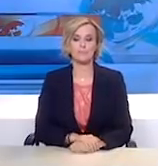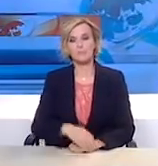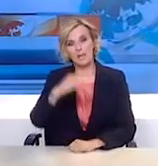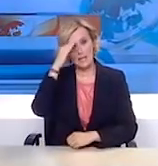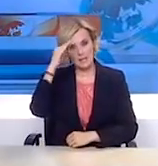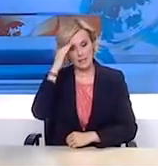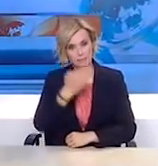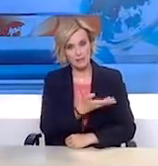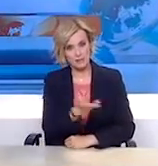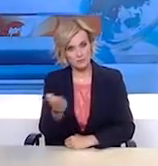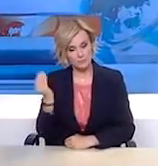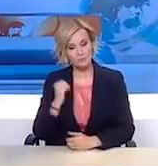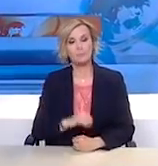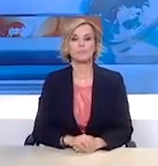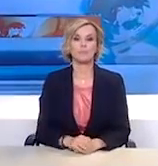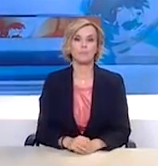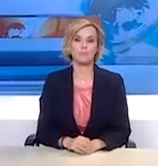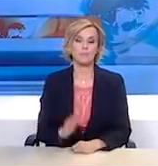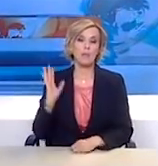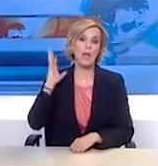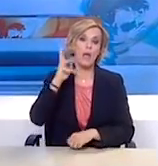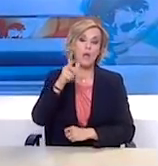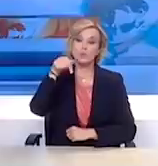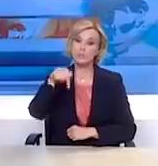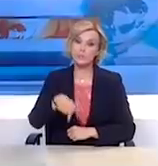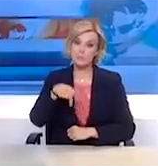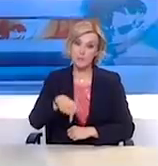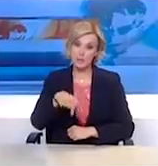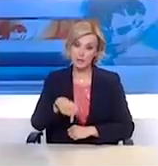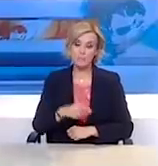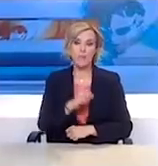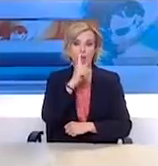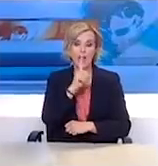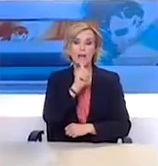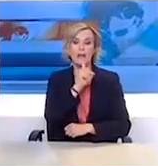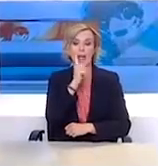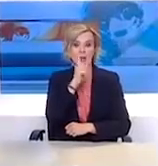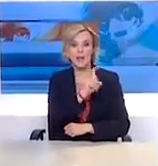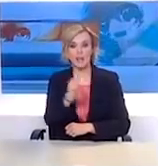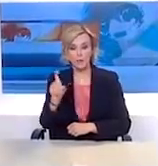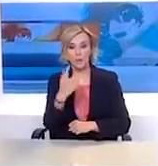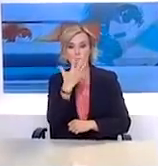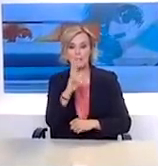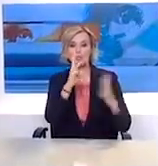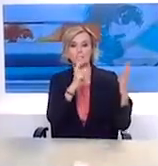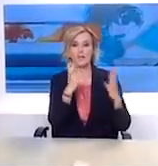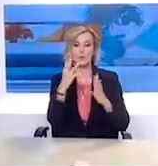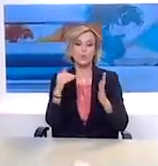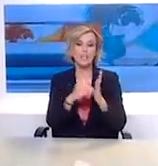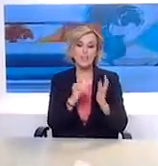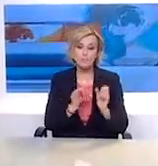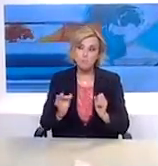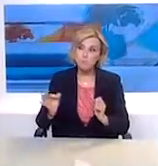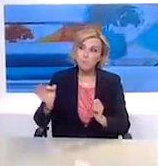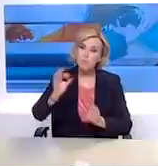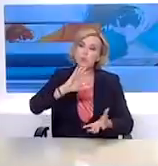Καλησπέρα σας. Έως σήμερα, περισσότερα από 1.538.000 κρούσματα του νέου κορονοϊού έχουν